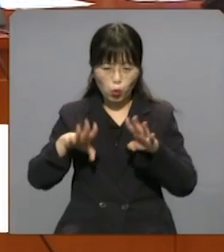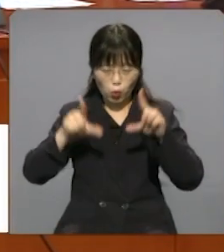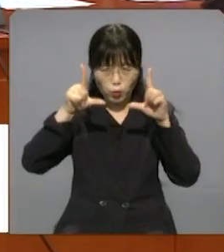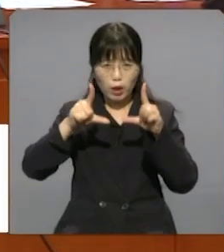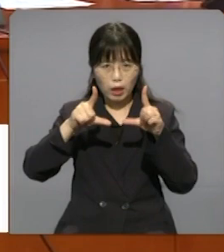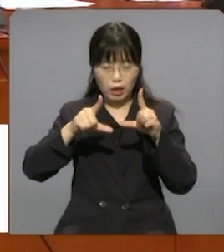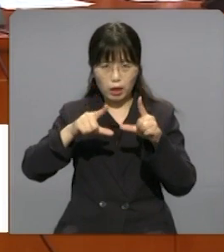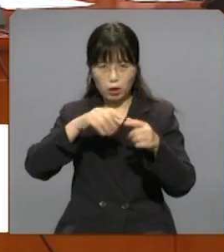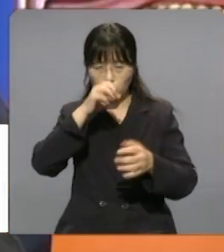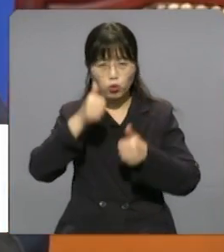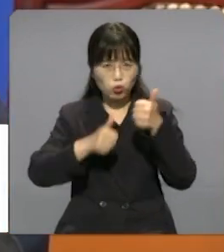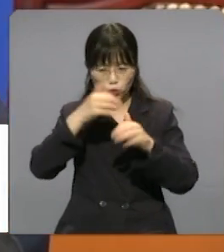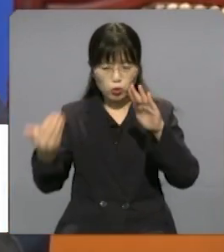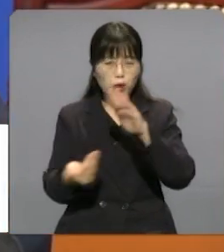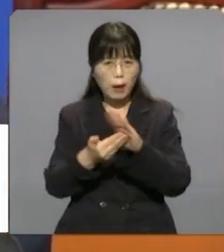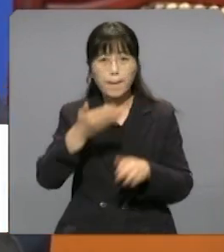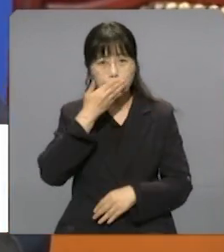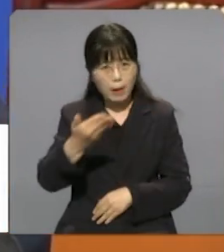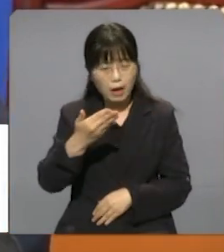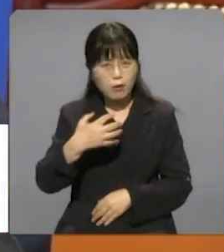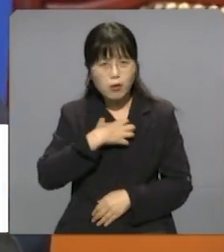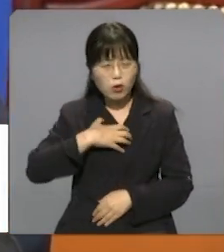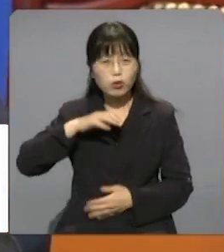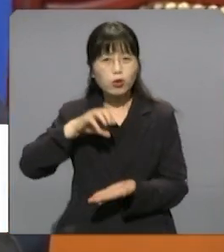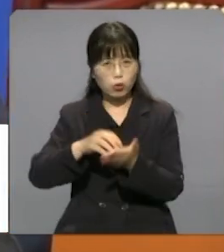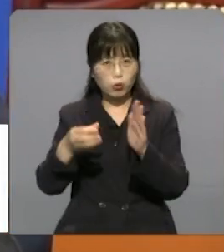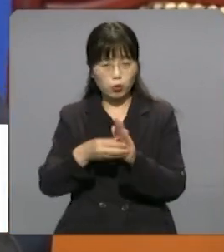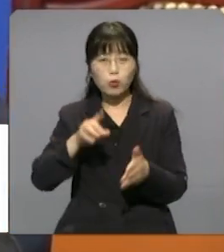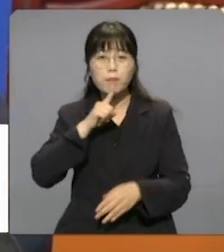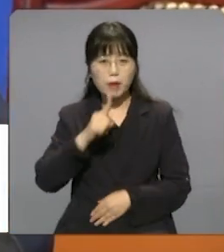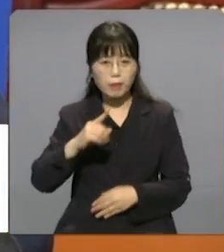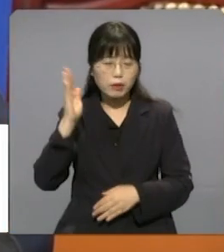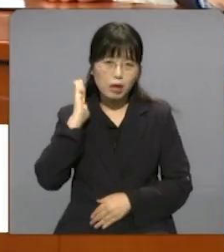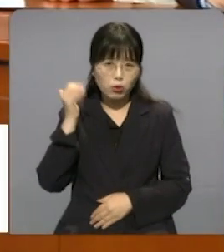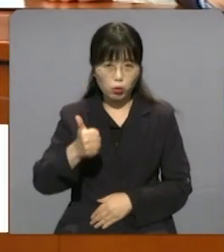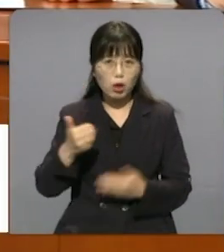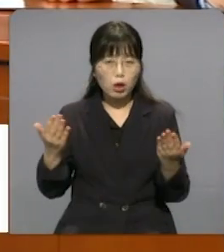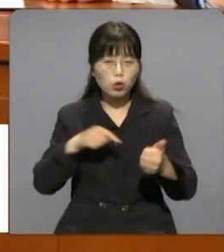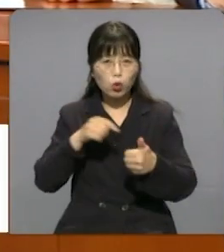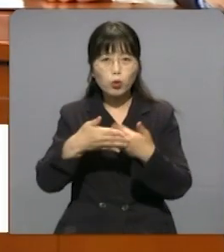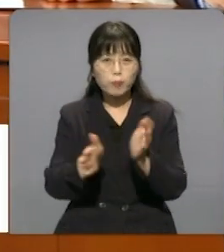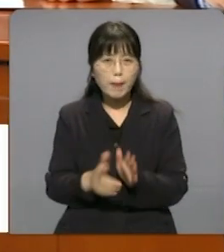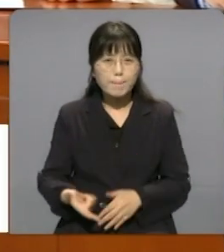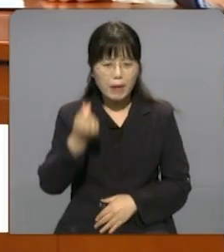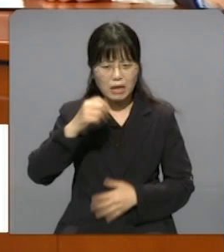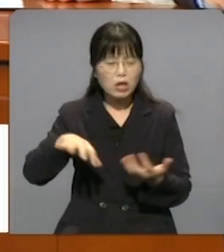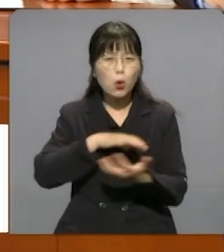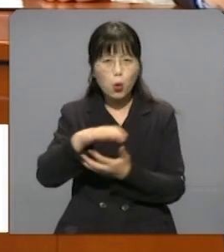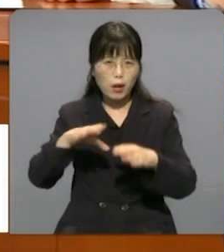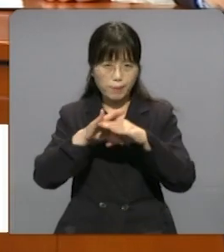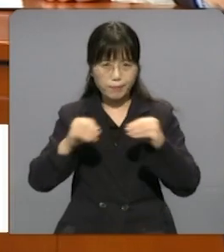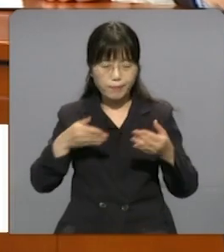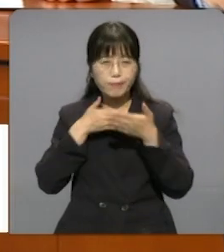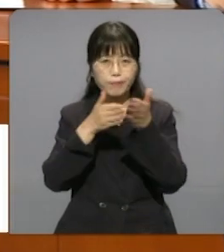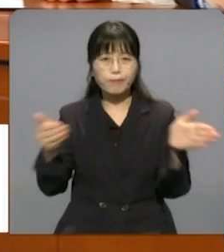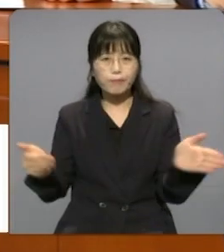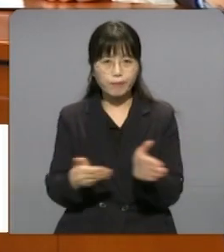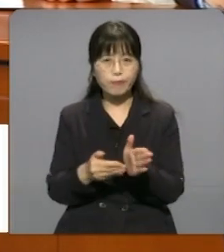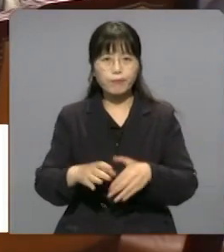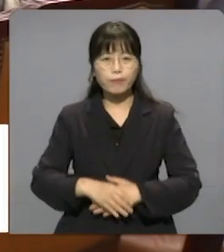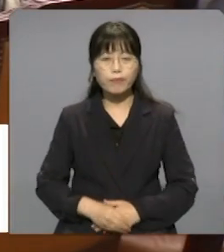과연 정상적으로 치러질 수 있을지 걱정될 정도라며 대통령과 교육부는 하루빨리 이 혼란을 수습하라고